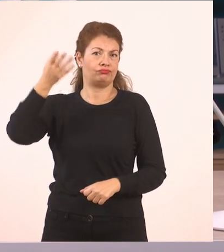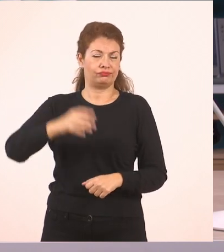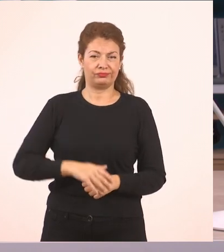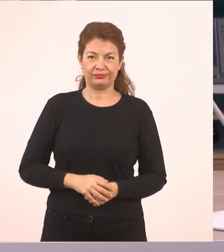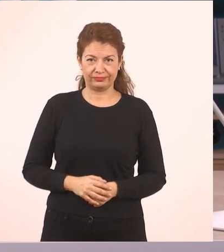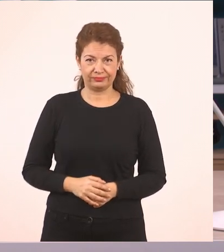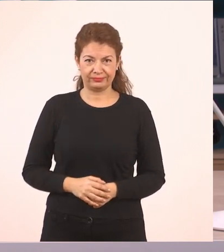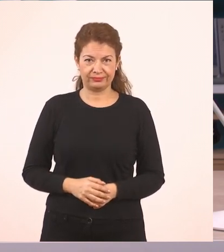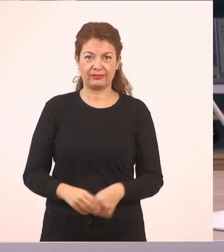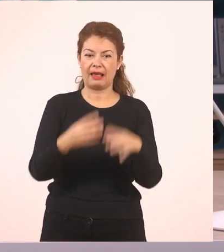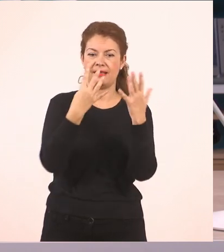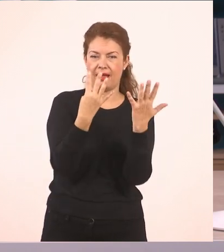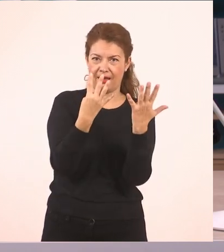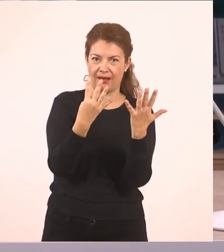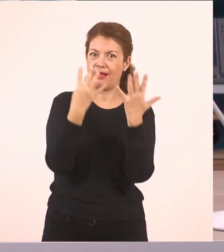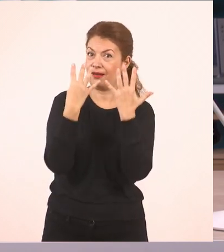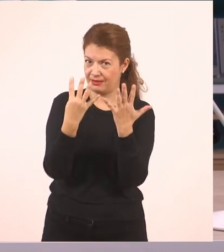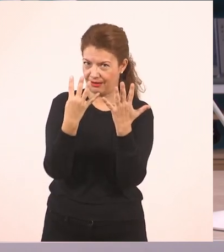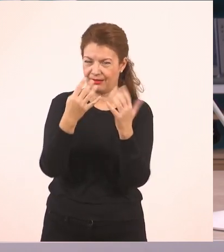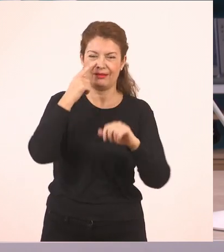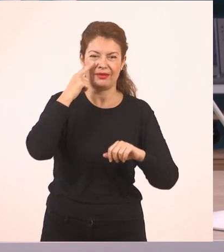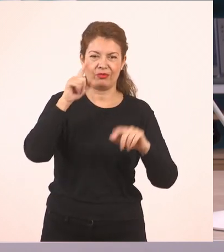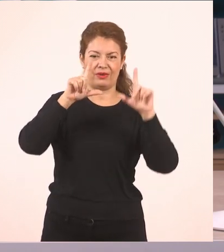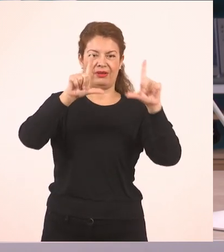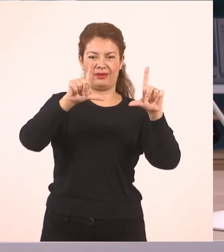9. 1. Πάμε στο ζαράκι.